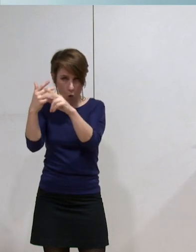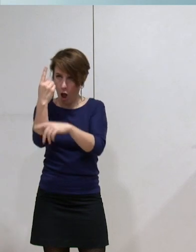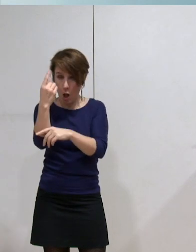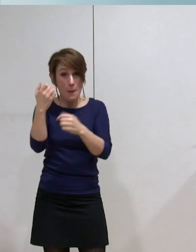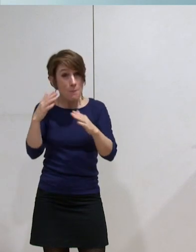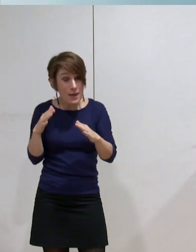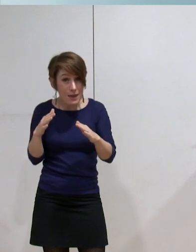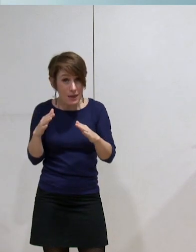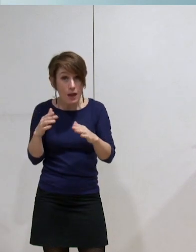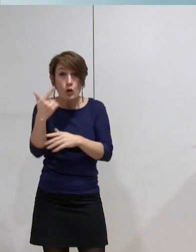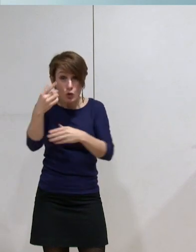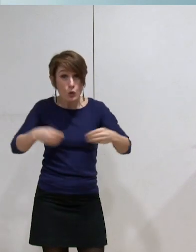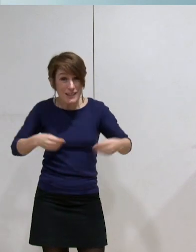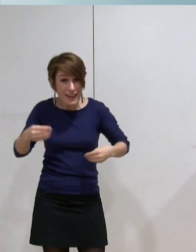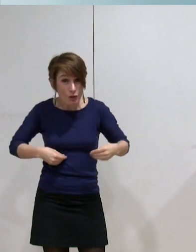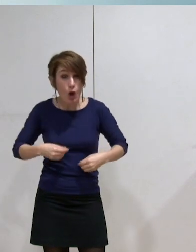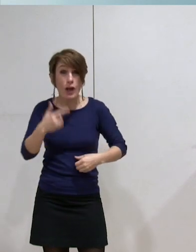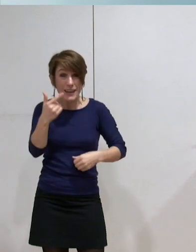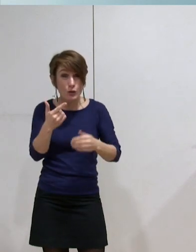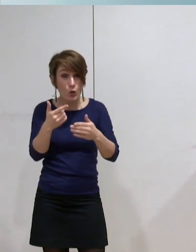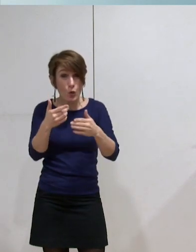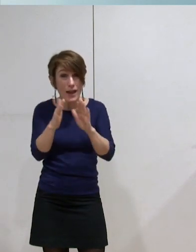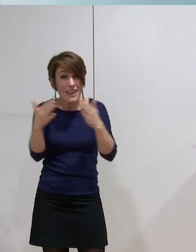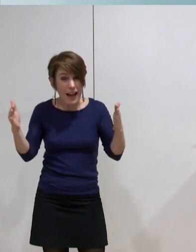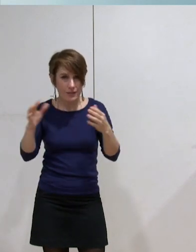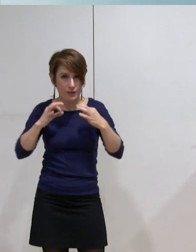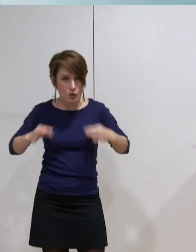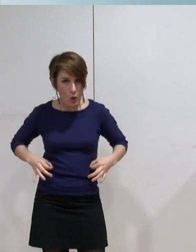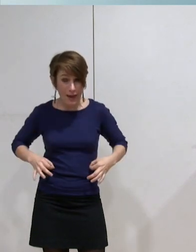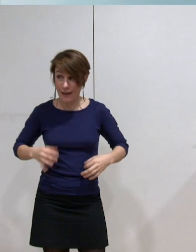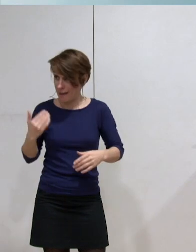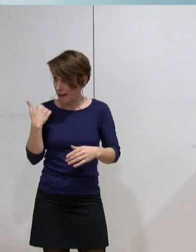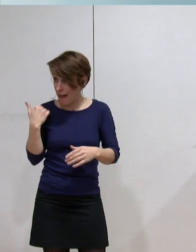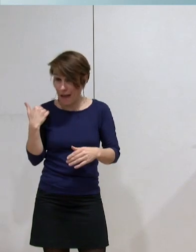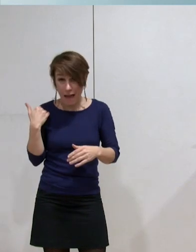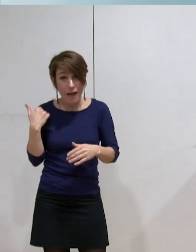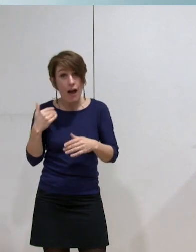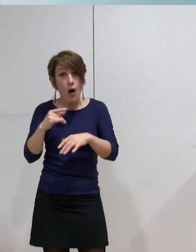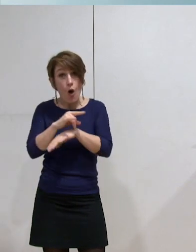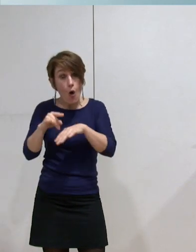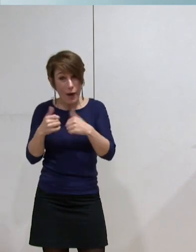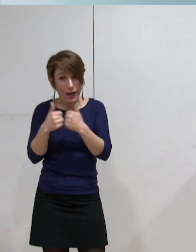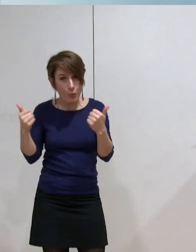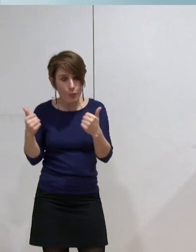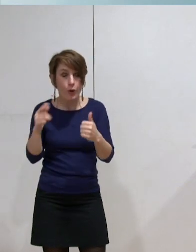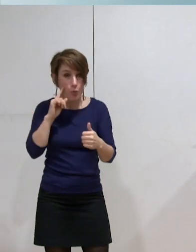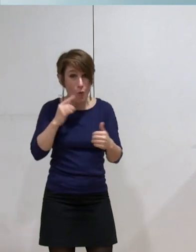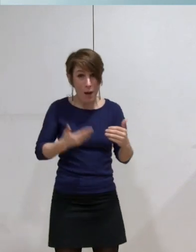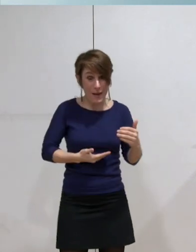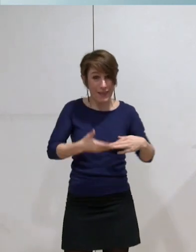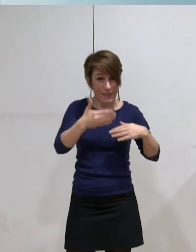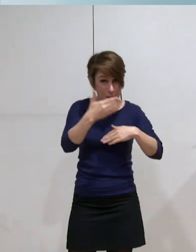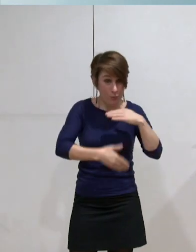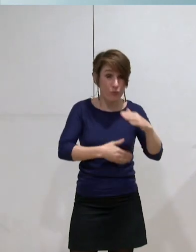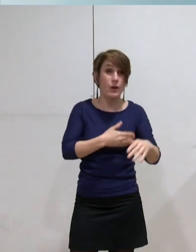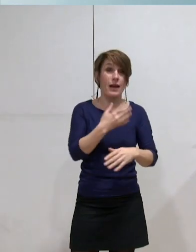scolaires et le pire jusqu'à la modification des rythmes scolaires il y av avait deux horaires différents en effet la maternelle finissait à 16h30 et la